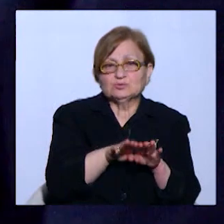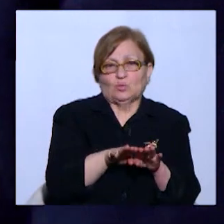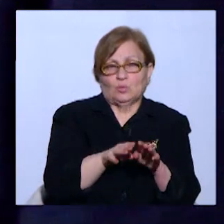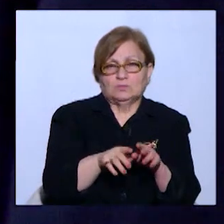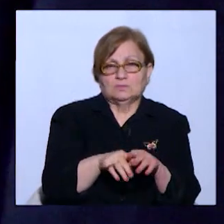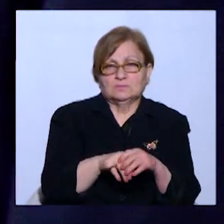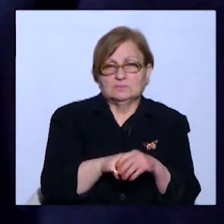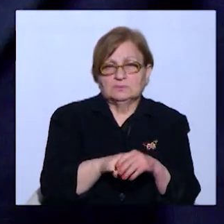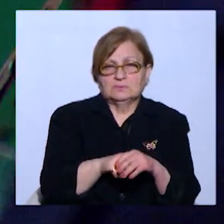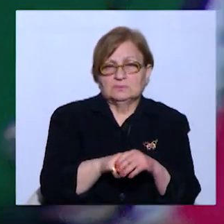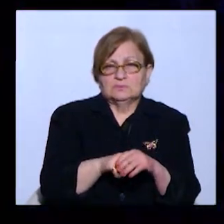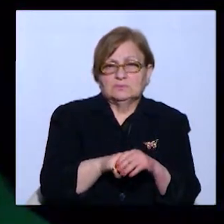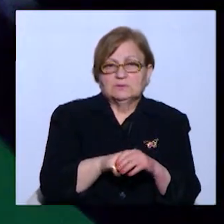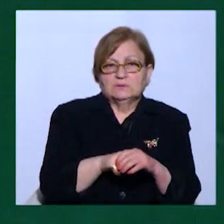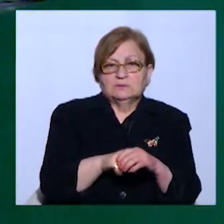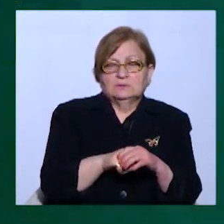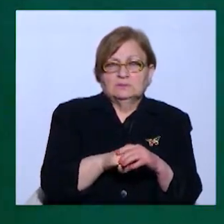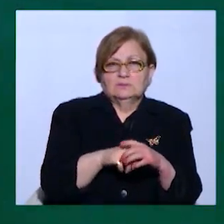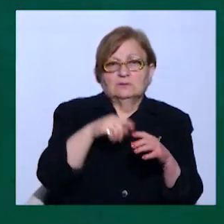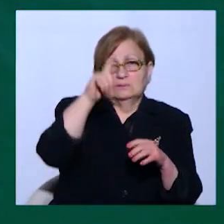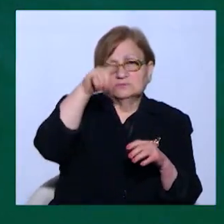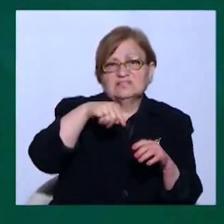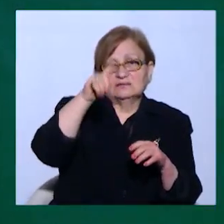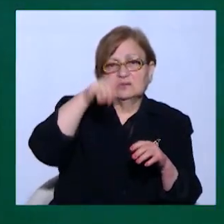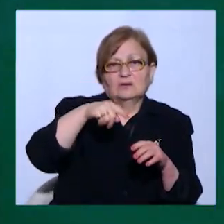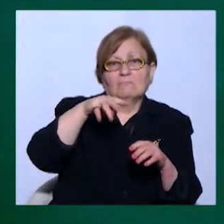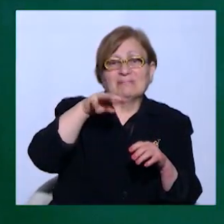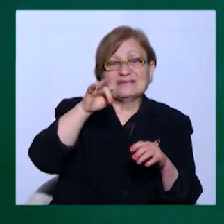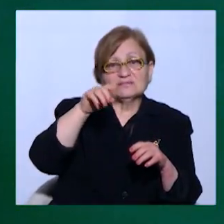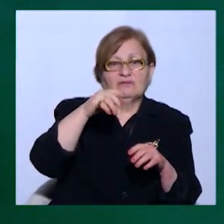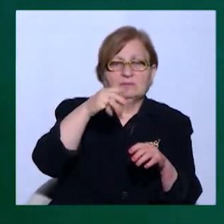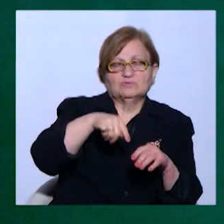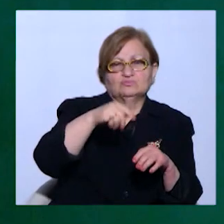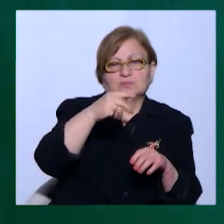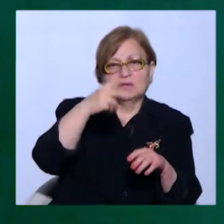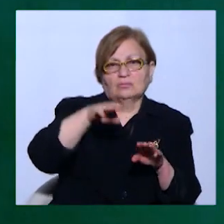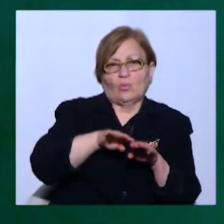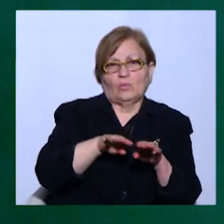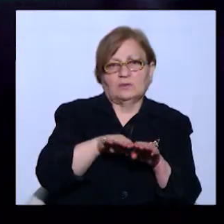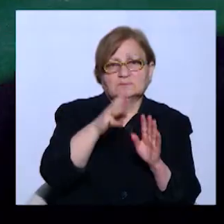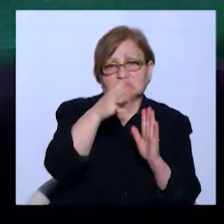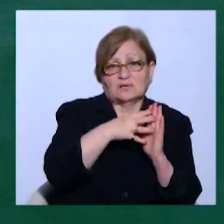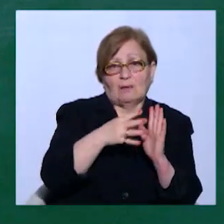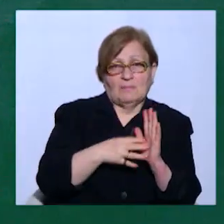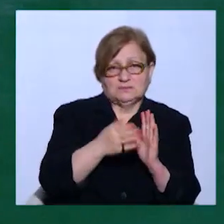ტოლი. რიცხველი და მნიშვნელი უნდა იყოს 11-ის ტოლი. 19-დი.